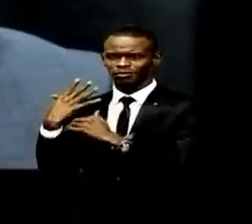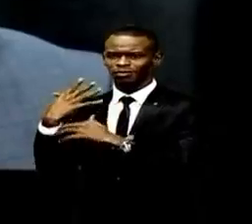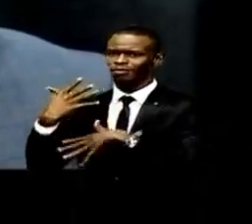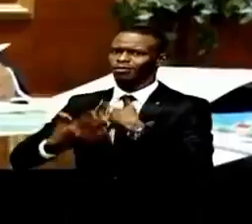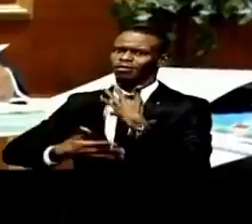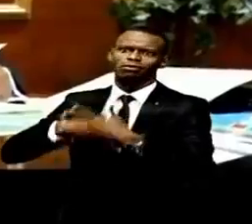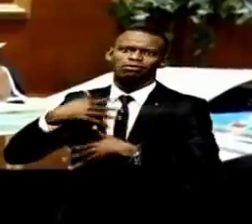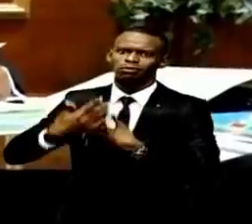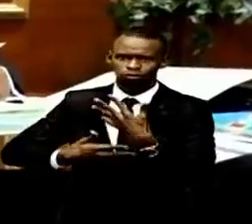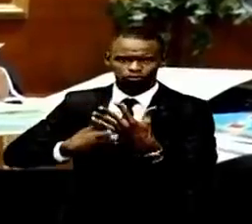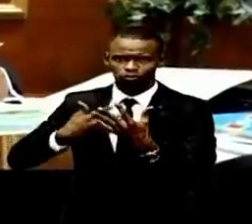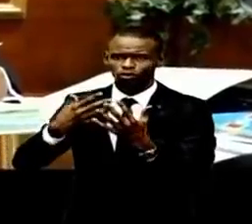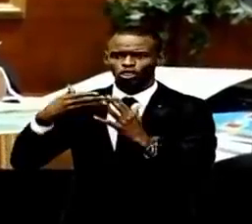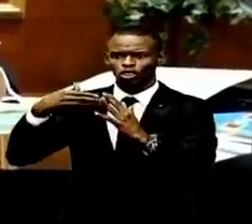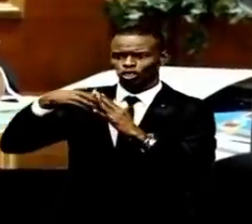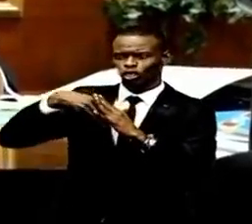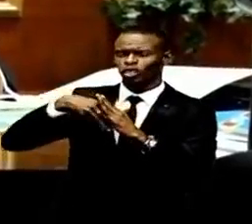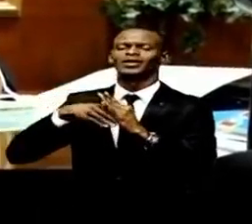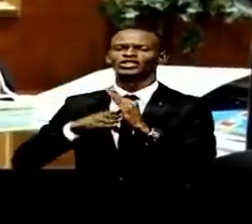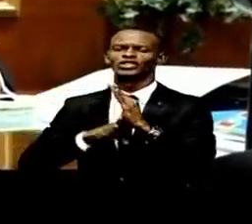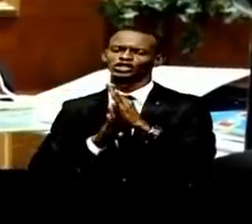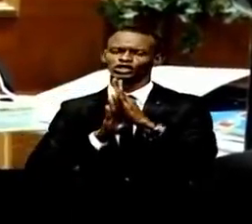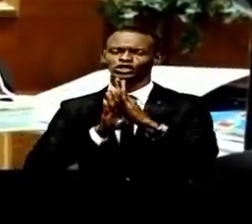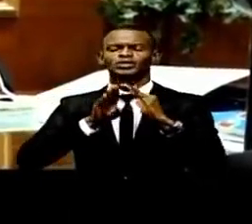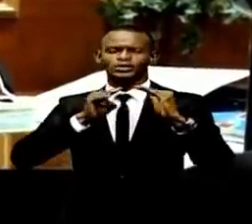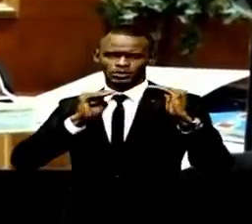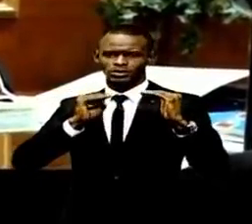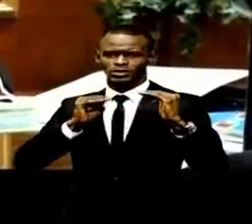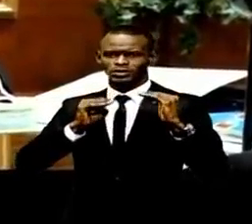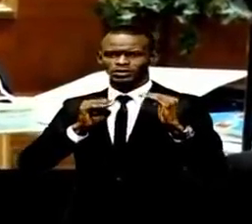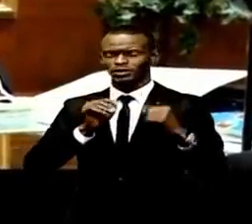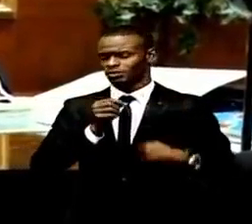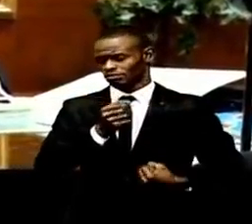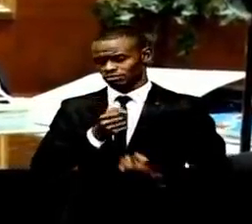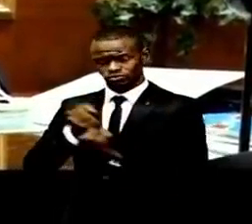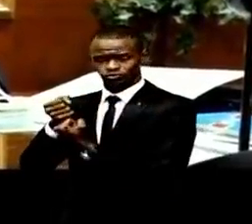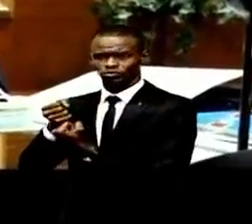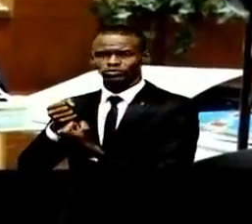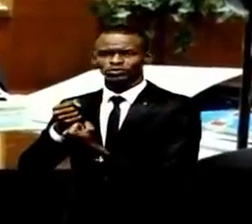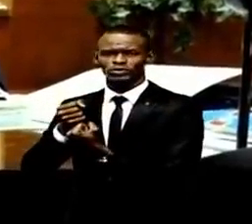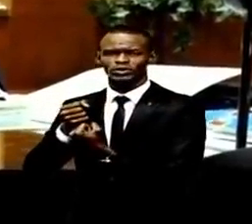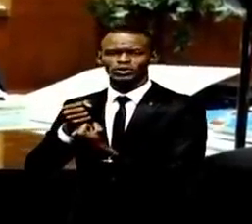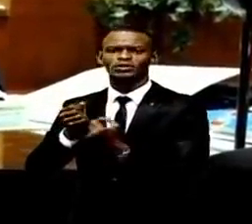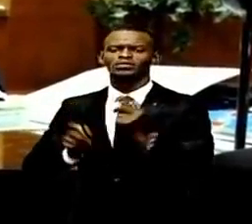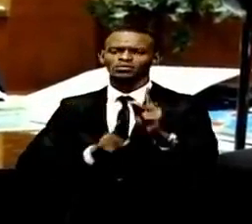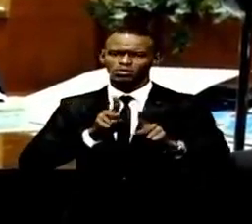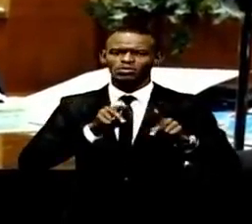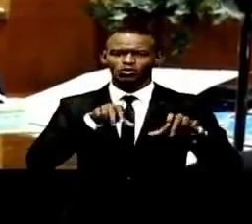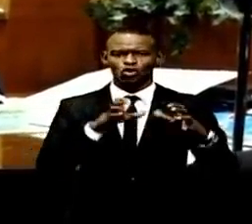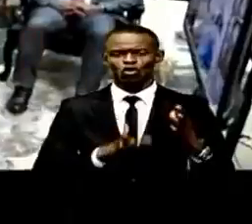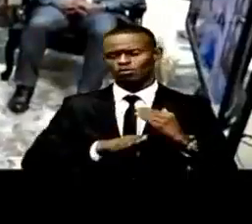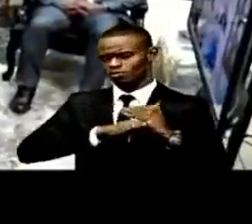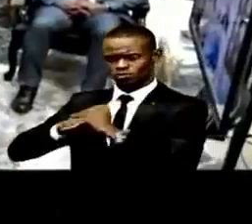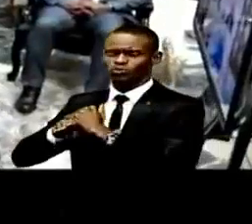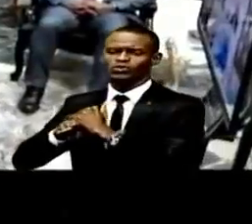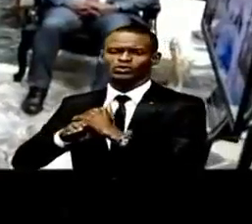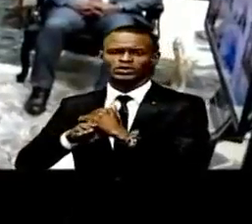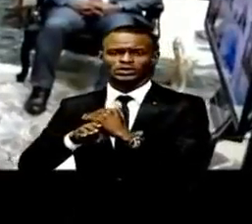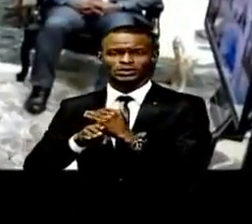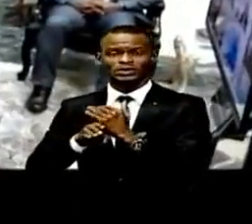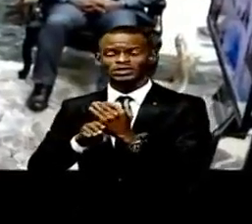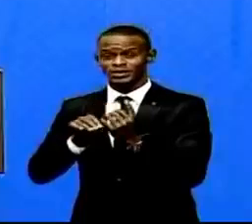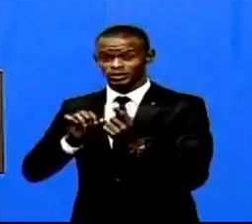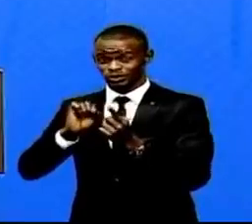assauts de ceux qui ont décidé de s'attaquer à la République. Face à cette situation qui nous impose des défis